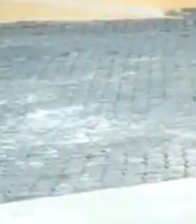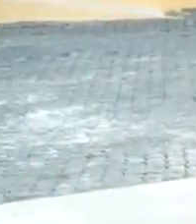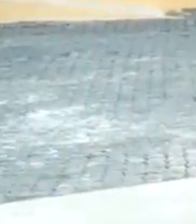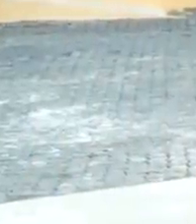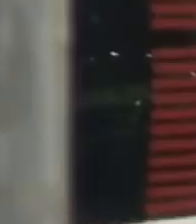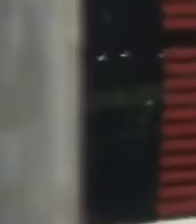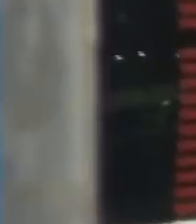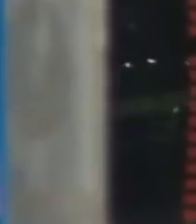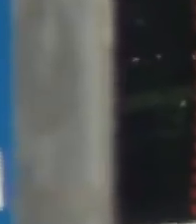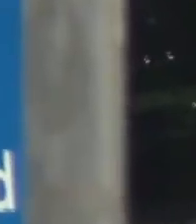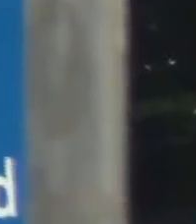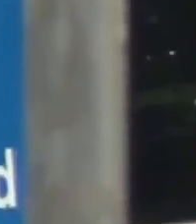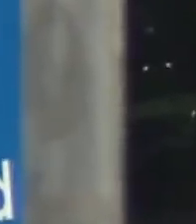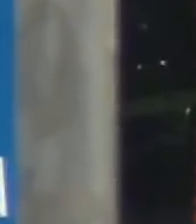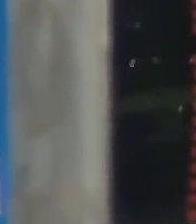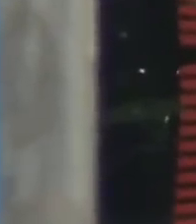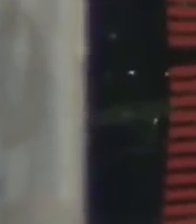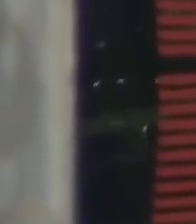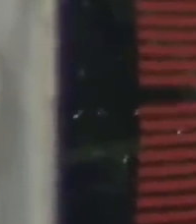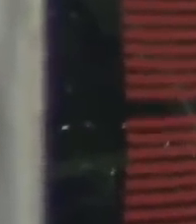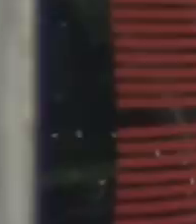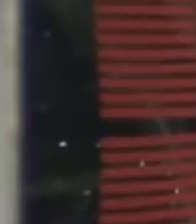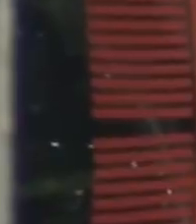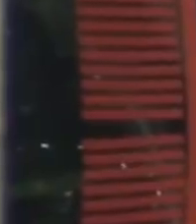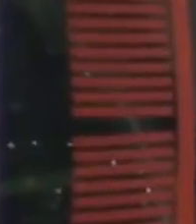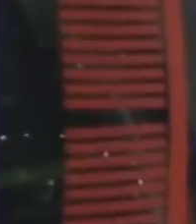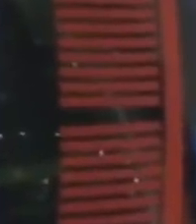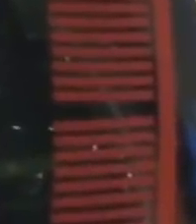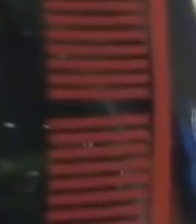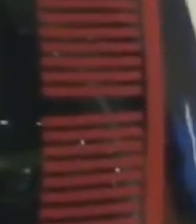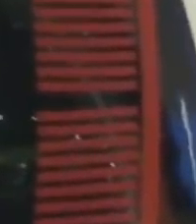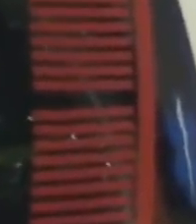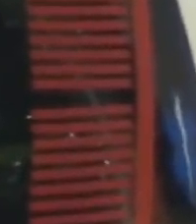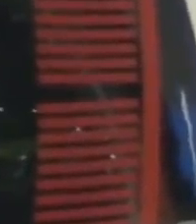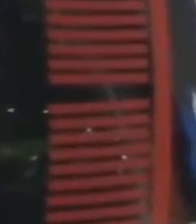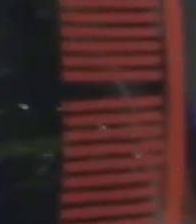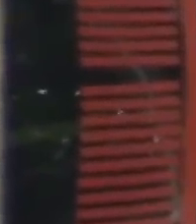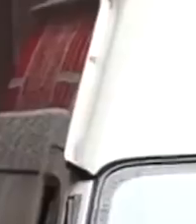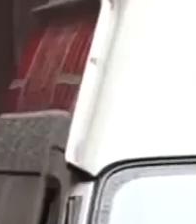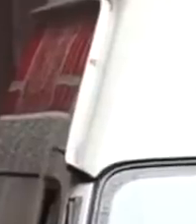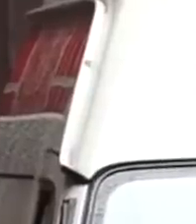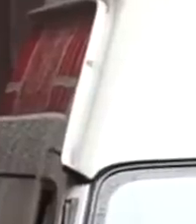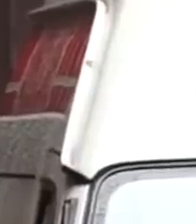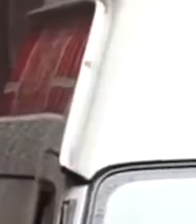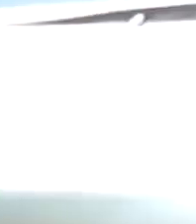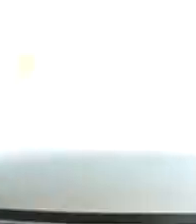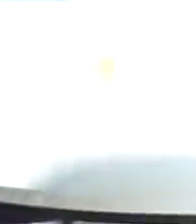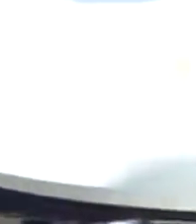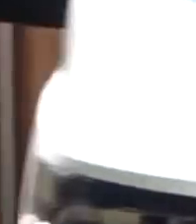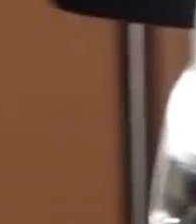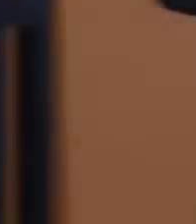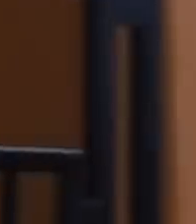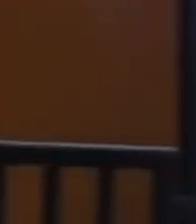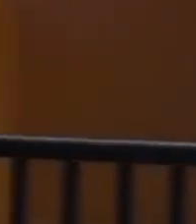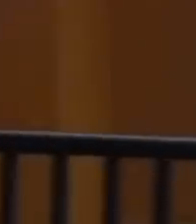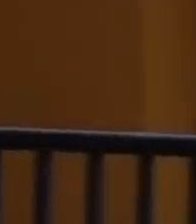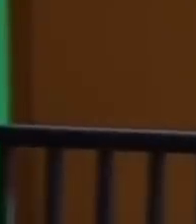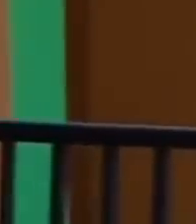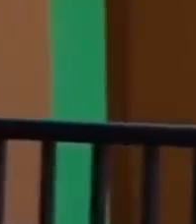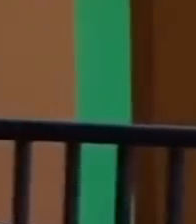kita Ingatkan orang-orang yang kita kenal dengan baik agar rutin melakukan